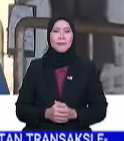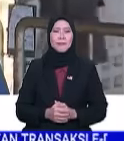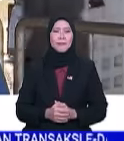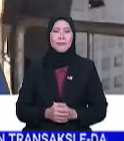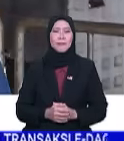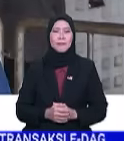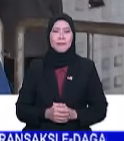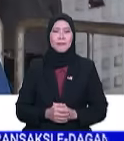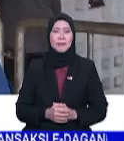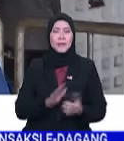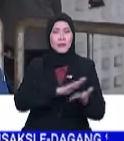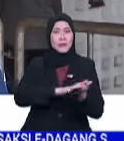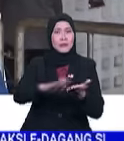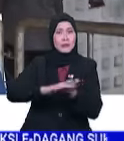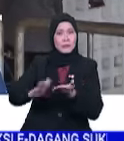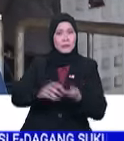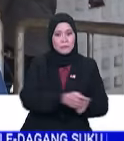Ya, sanitasi